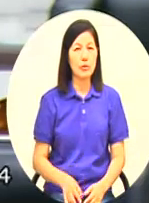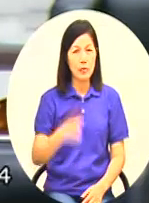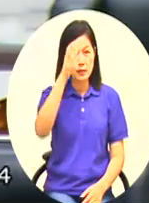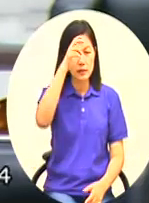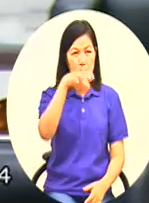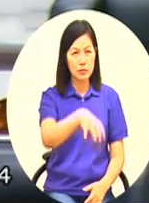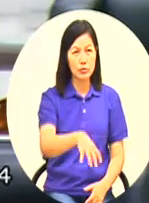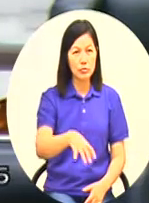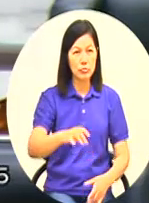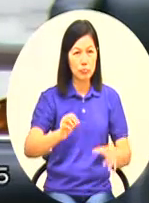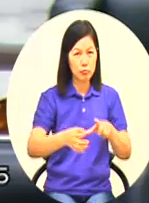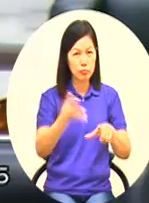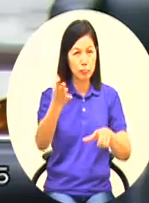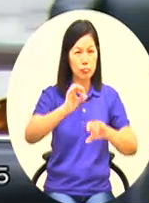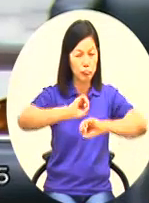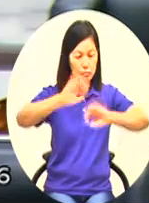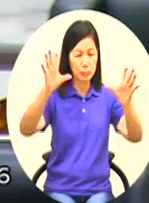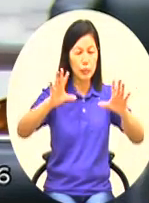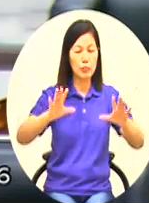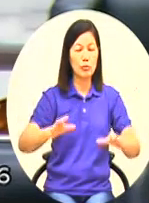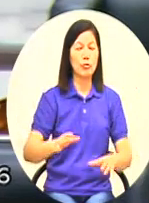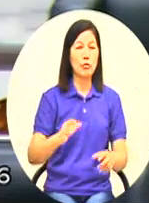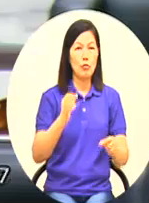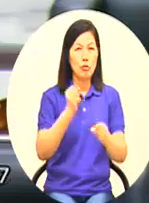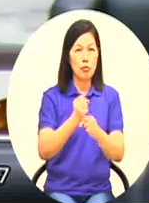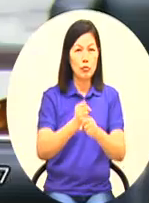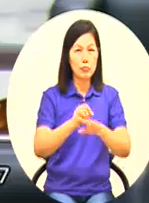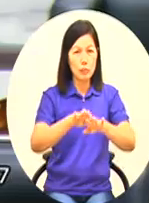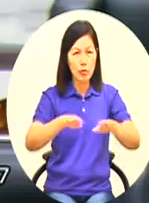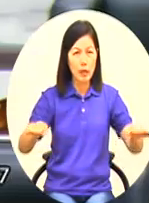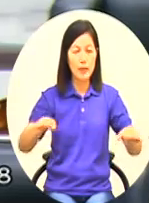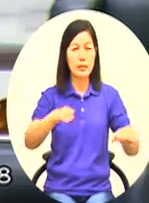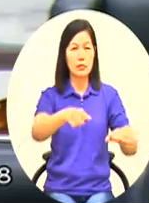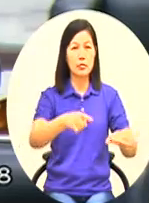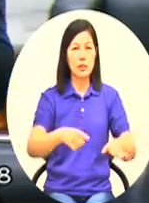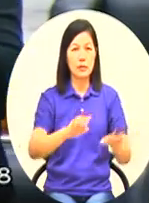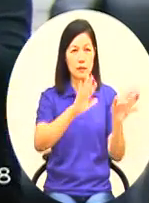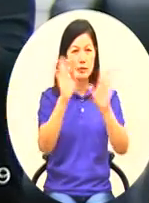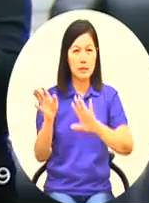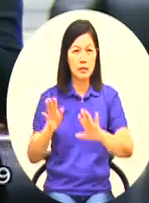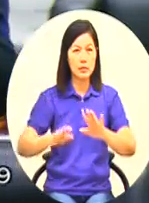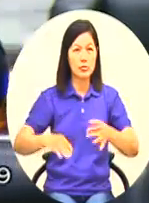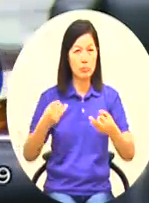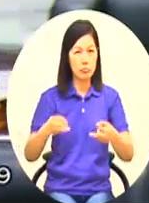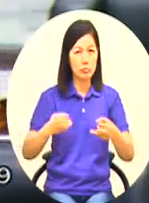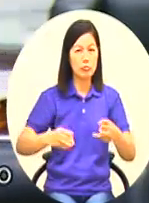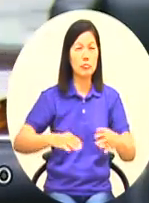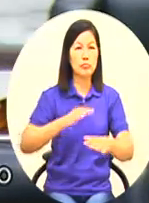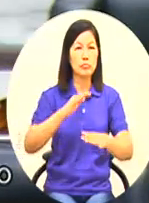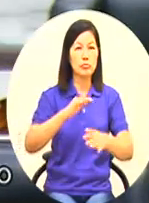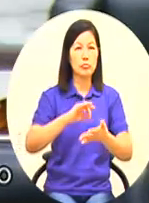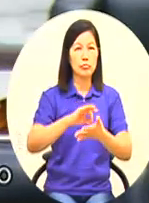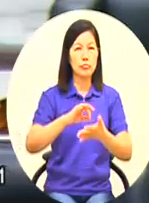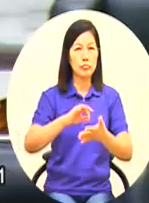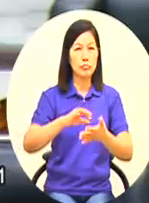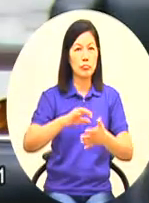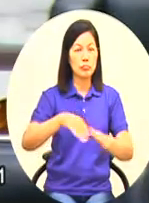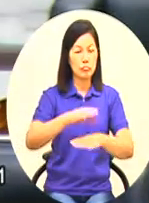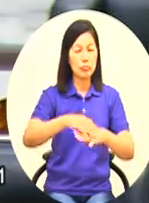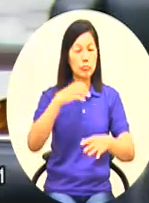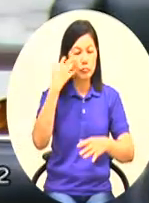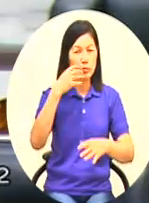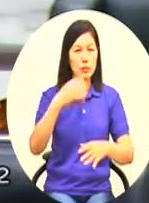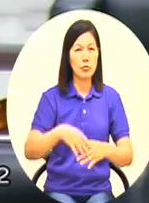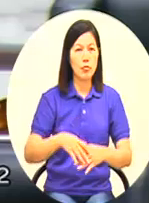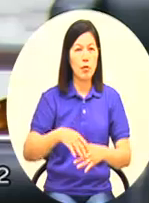布的治安状况督导评核的成果，获评为104年下半年度